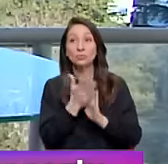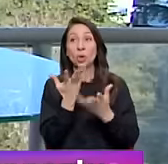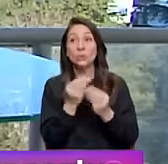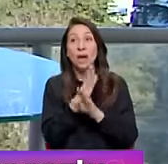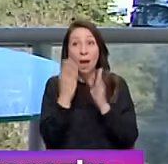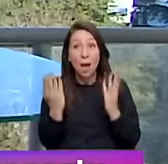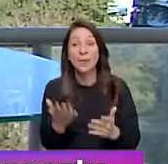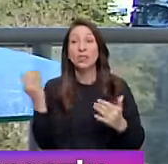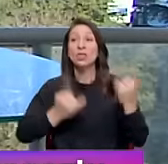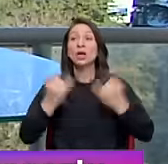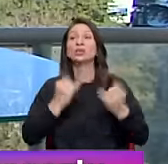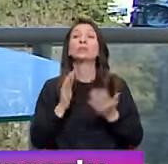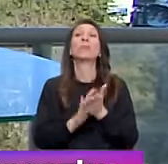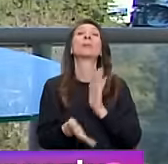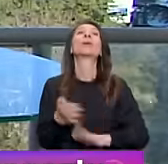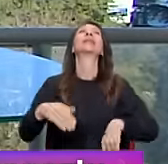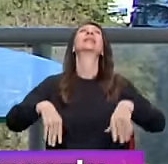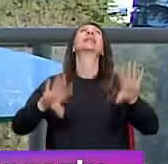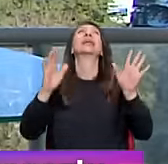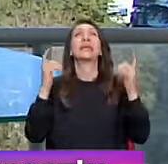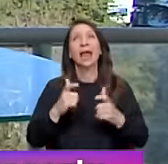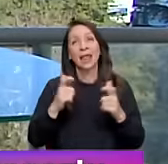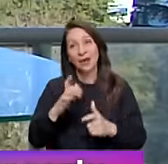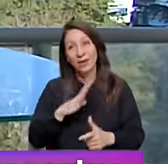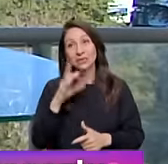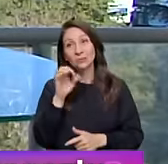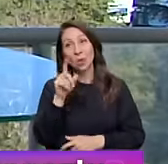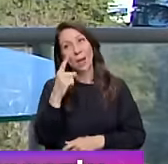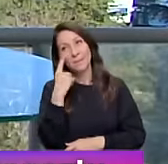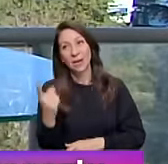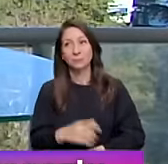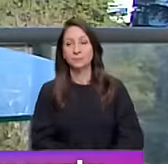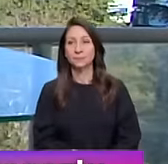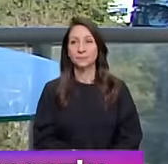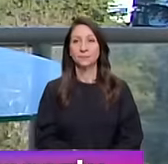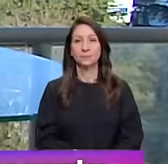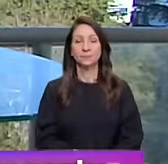olmasına rağmen tartışmaların bitmediği yerler, adresler var. Şimdi bir de oralara bakalım.